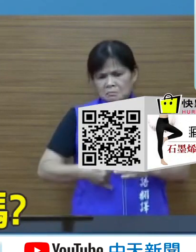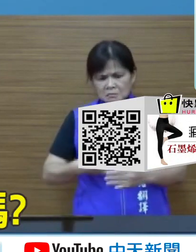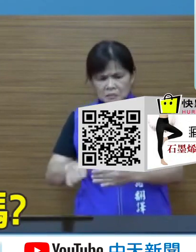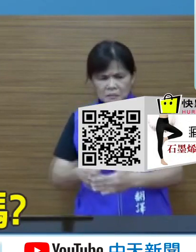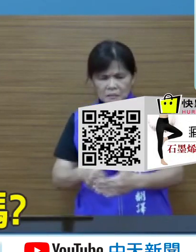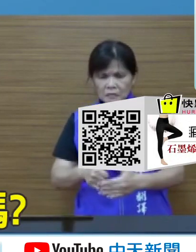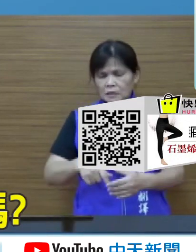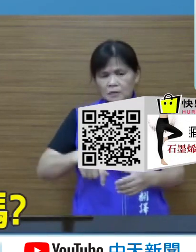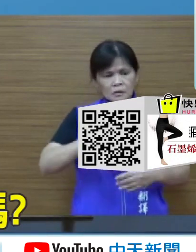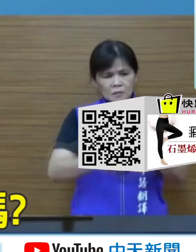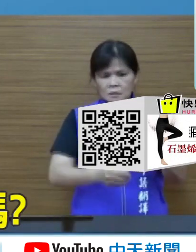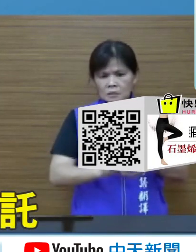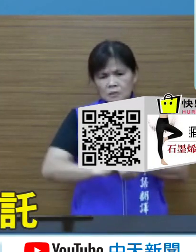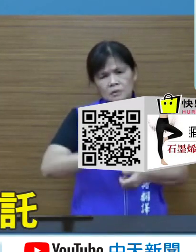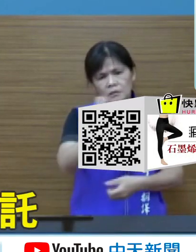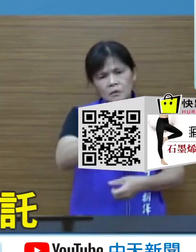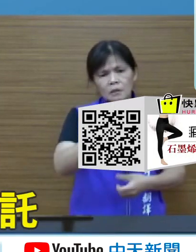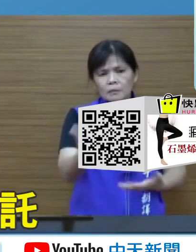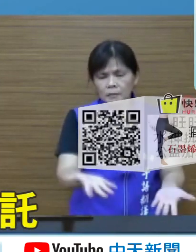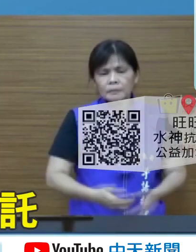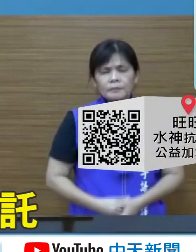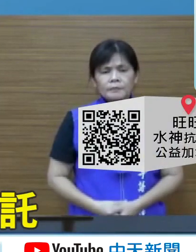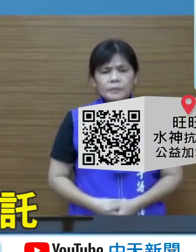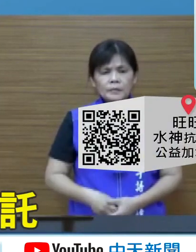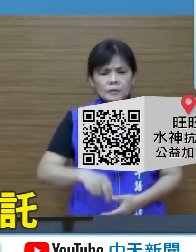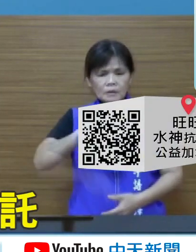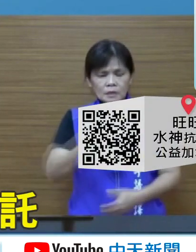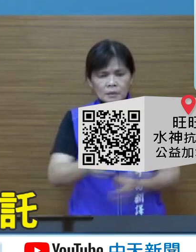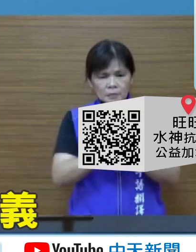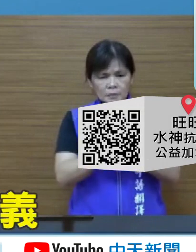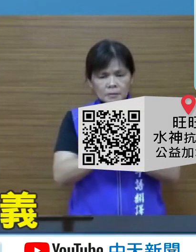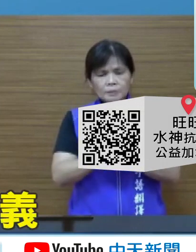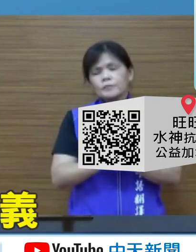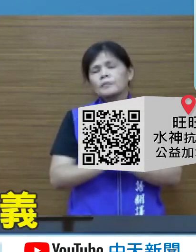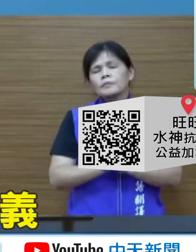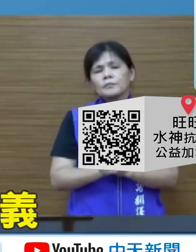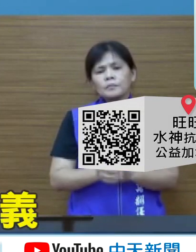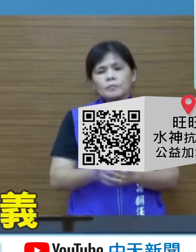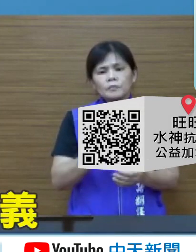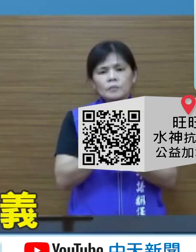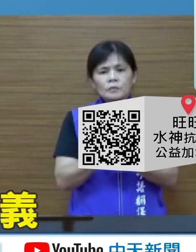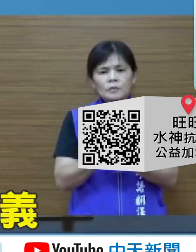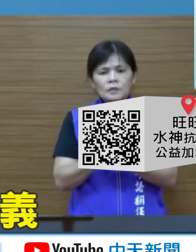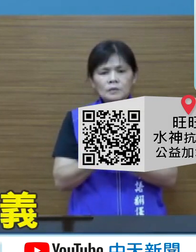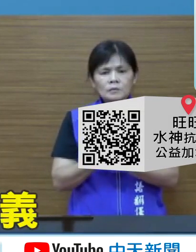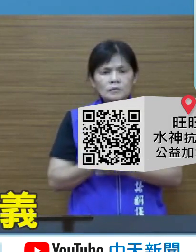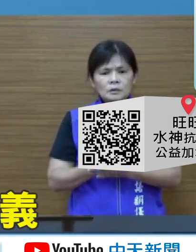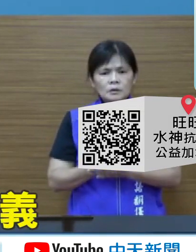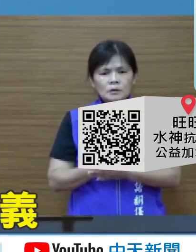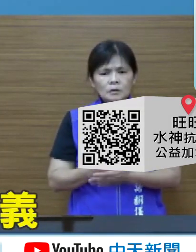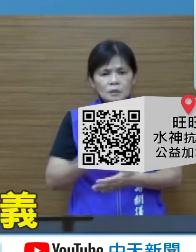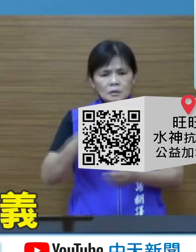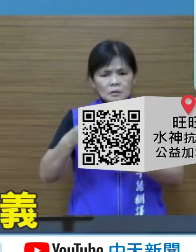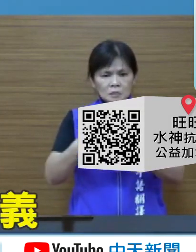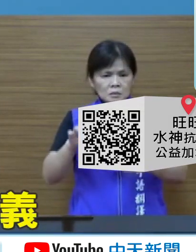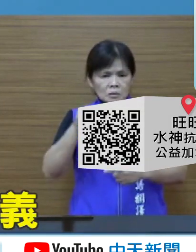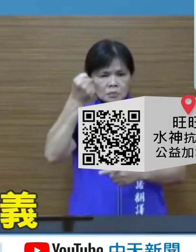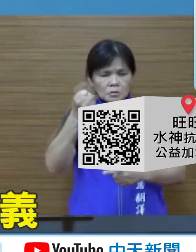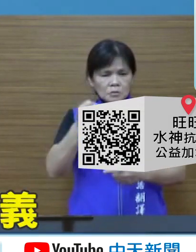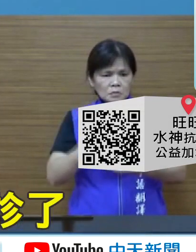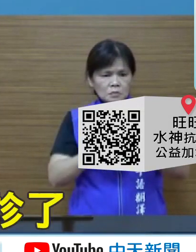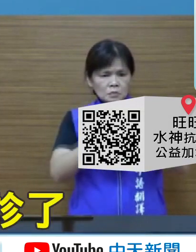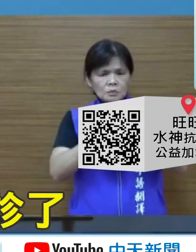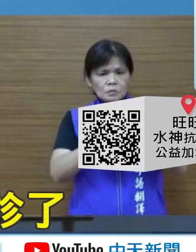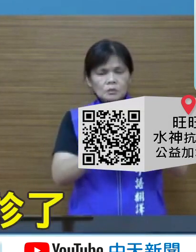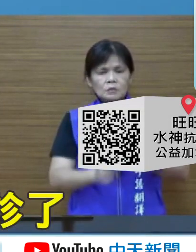范吗？所以在这边特别的拜托很多的号称人权主义啊，真